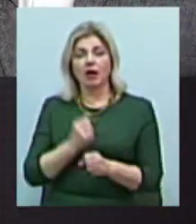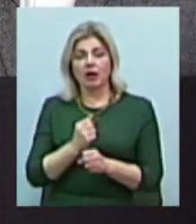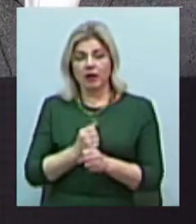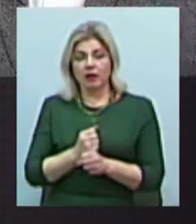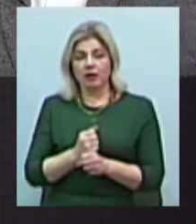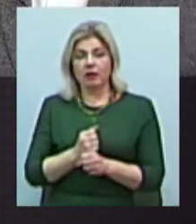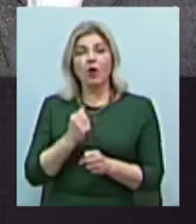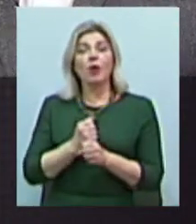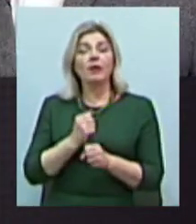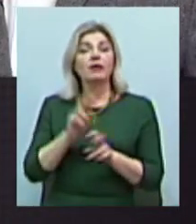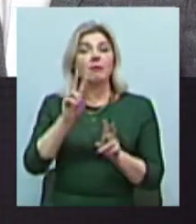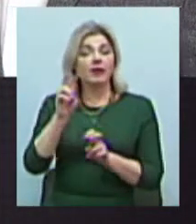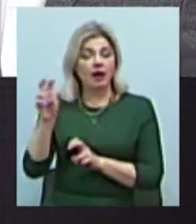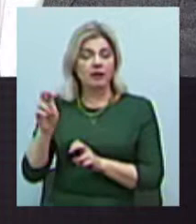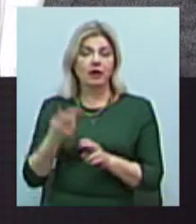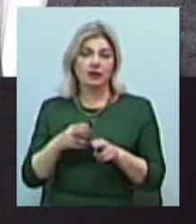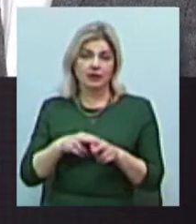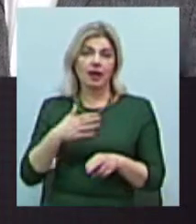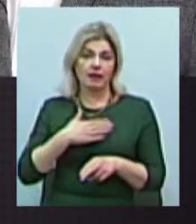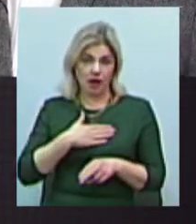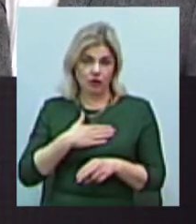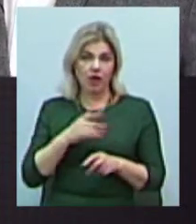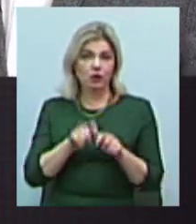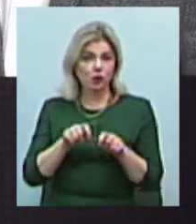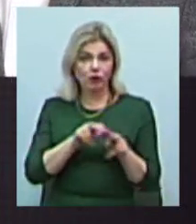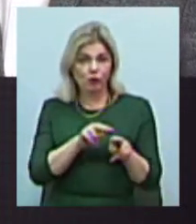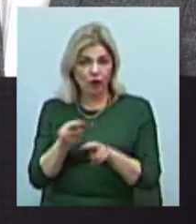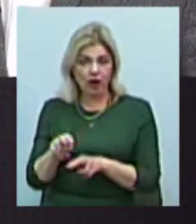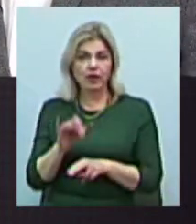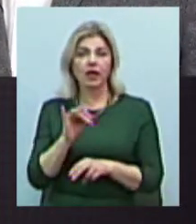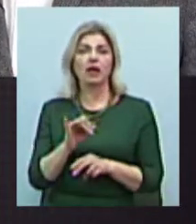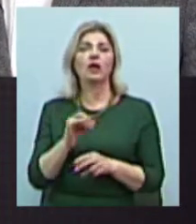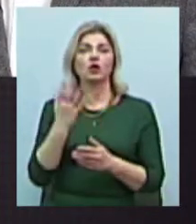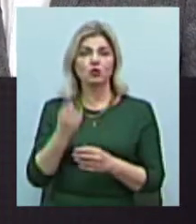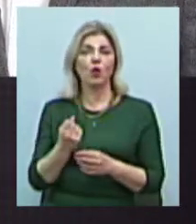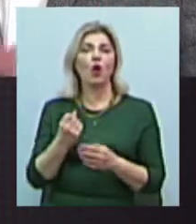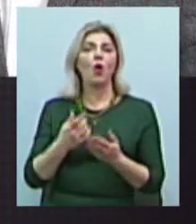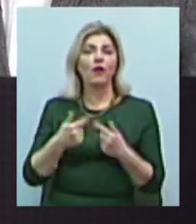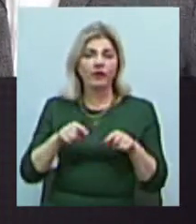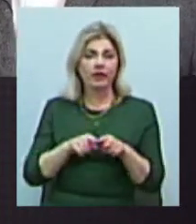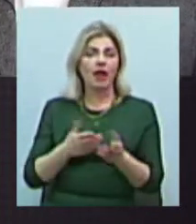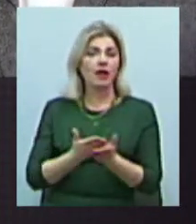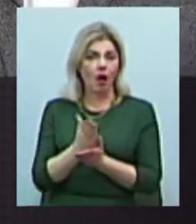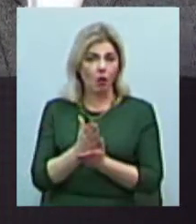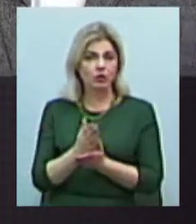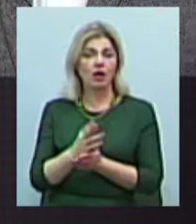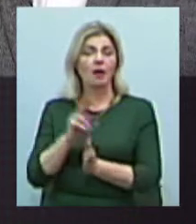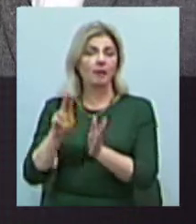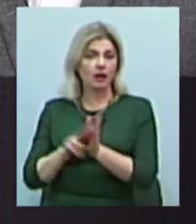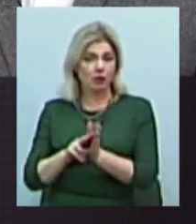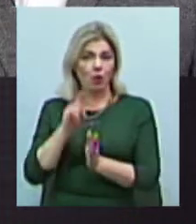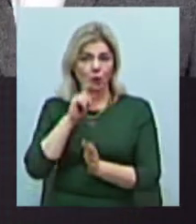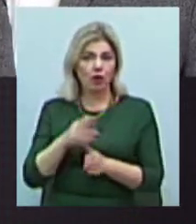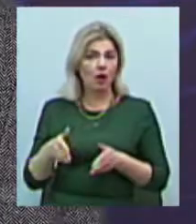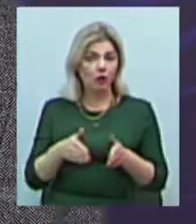робіт підрядників. Це наше інспектування, це інспектування дор якості, яка підпорядковується Укравтодору. А також